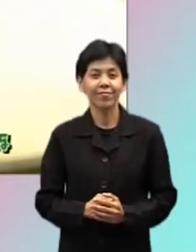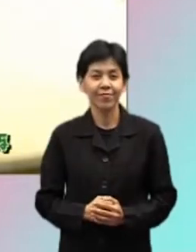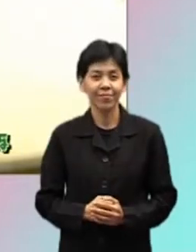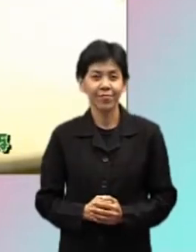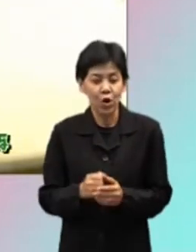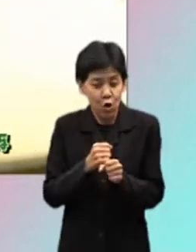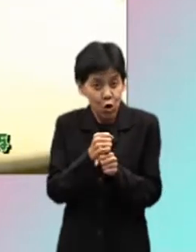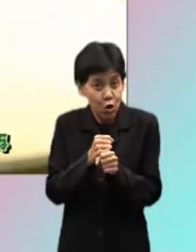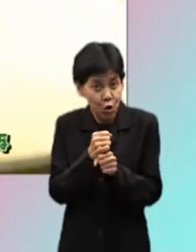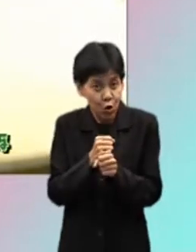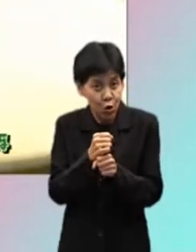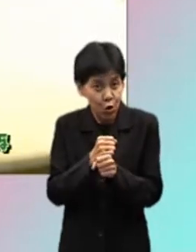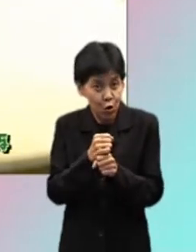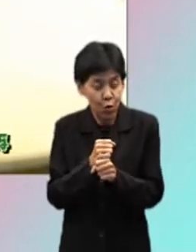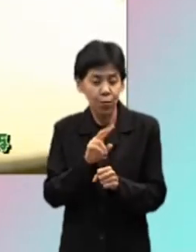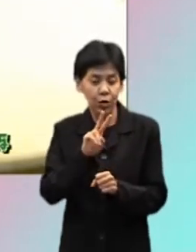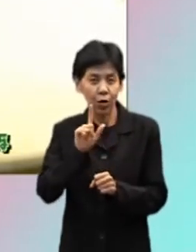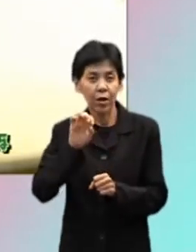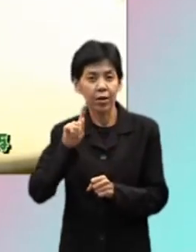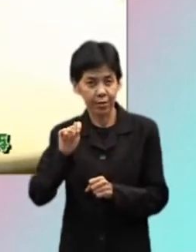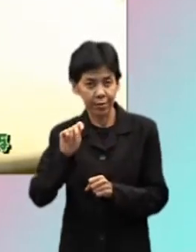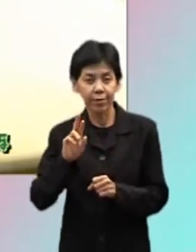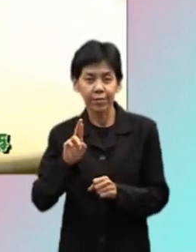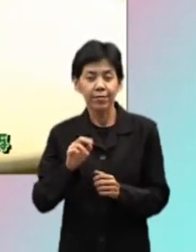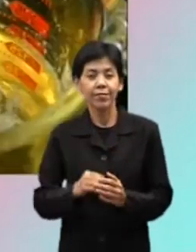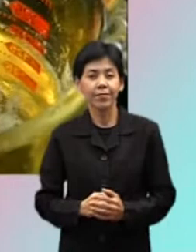นมสดไม่พร่องมันเนย2ลิตรนะครับ